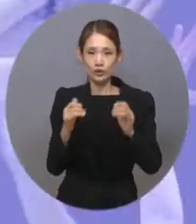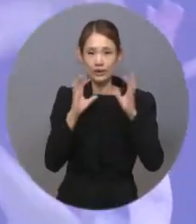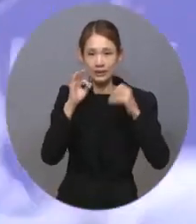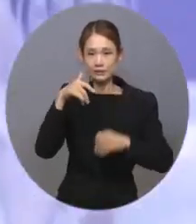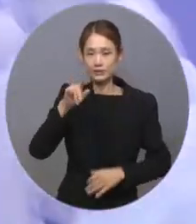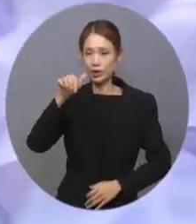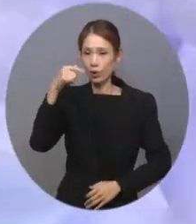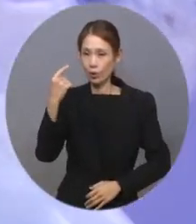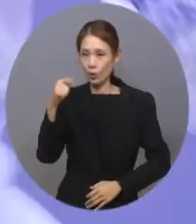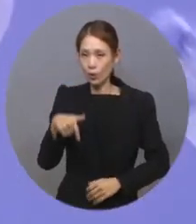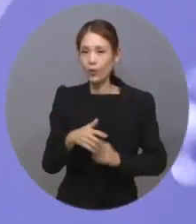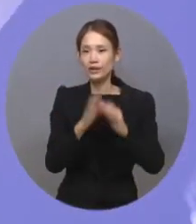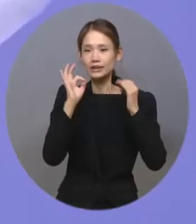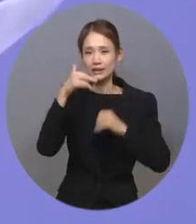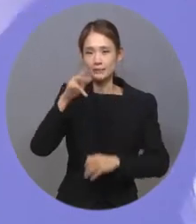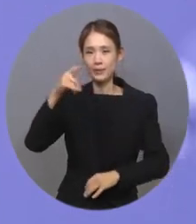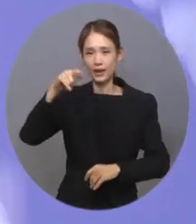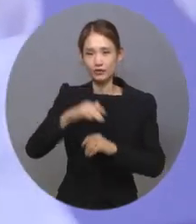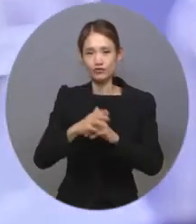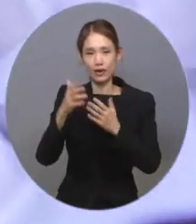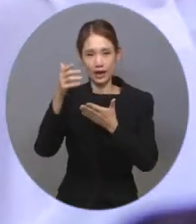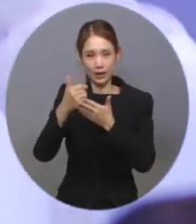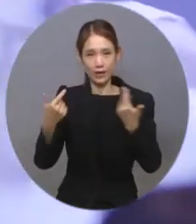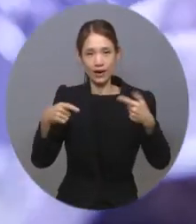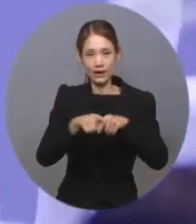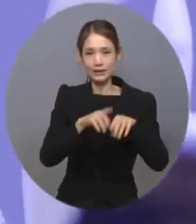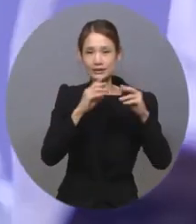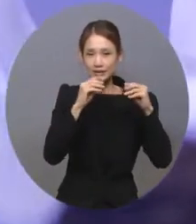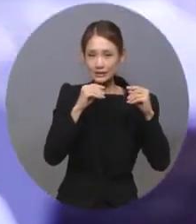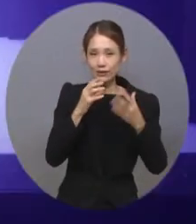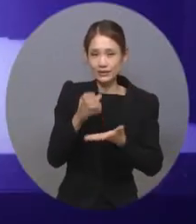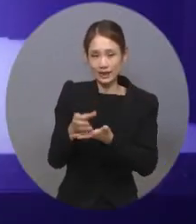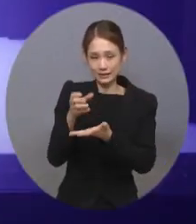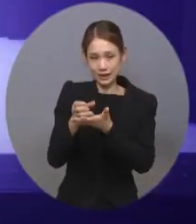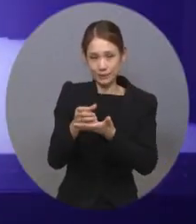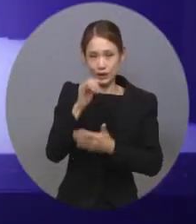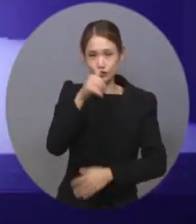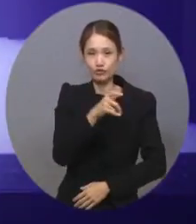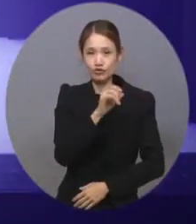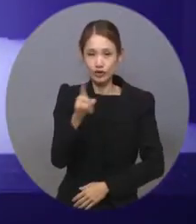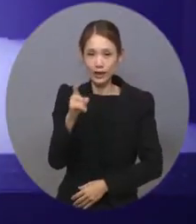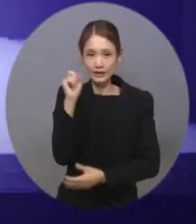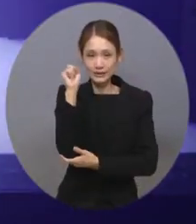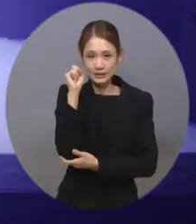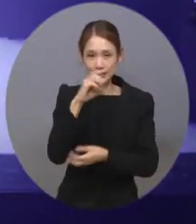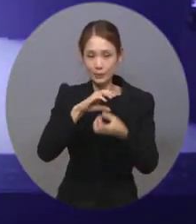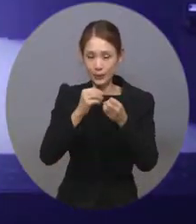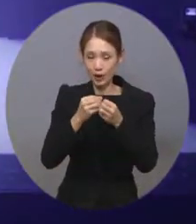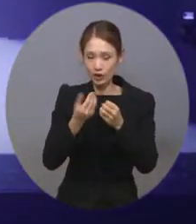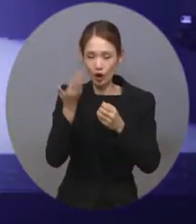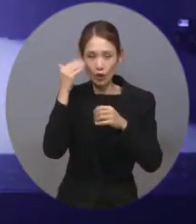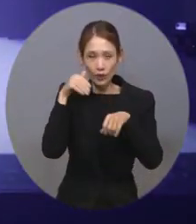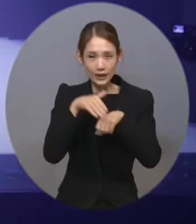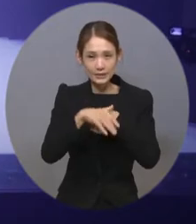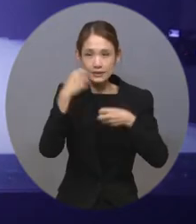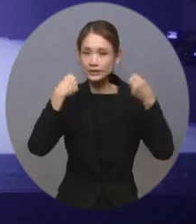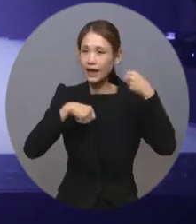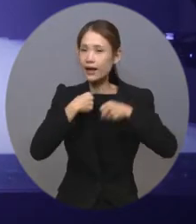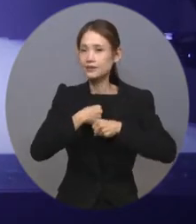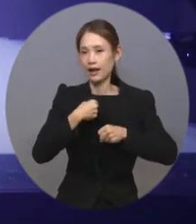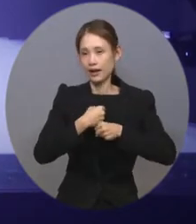김정옥, 김혜순 장인과 함께 흙과 찻사발, 누에, 흔들리는 매듭을 현대적인 창작